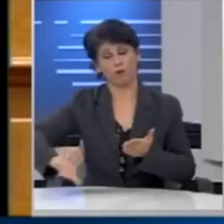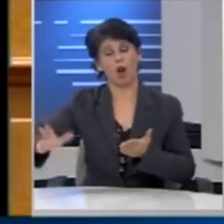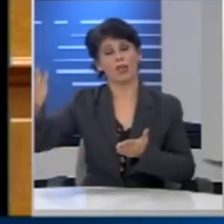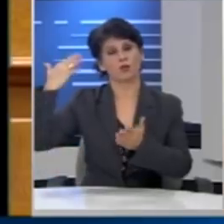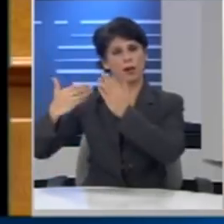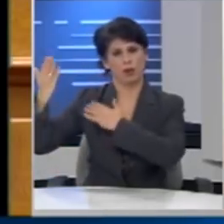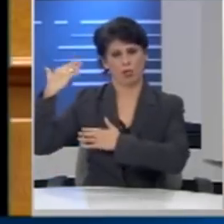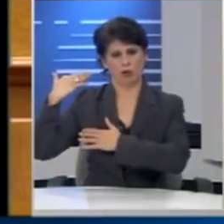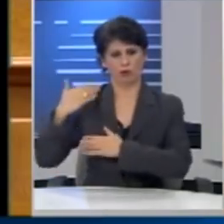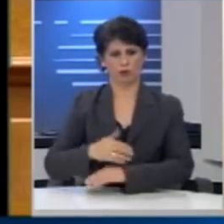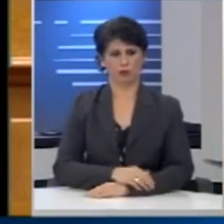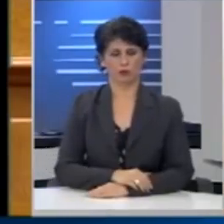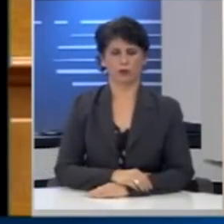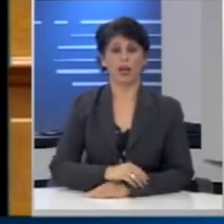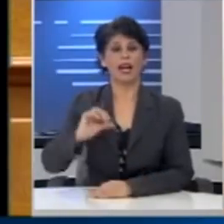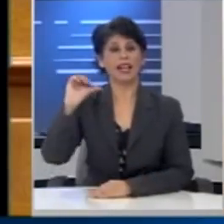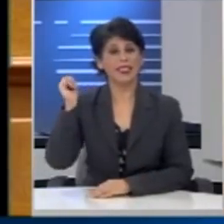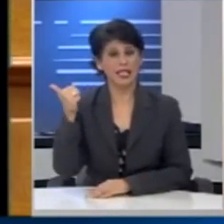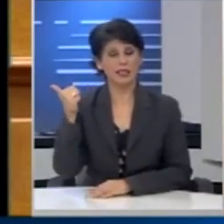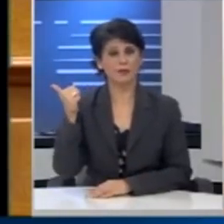παρελθόντος. Χθες